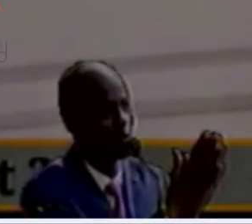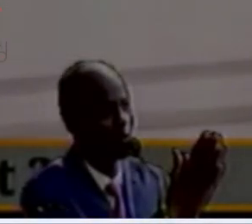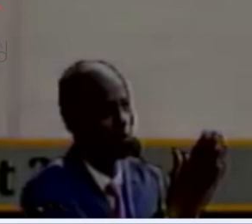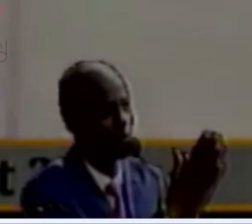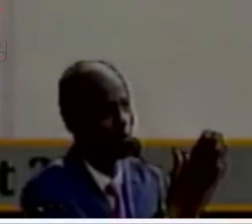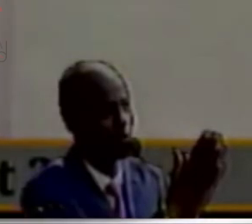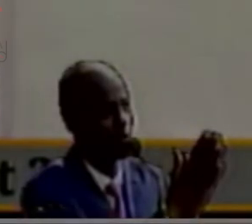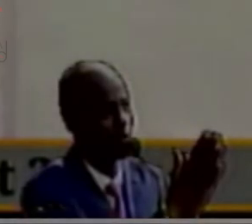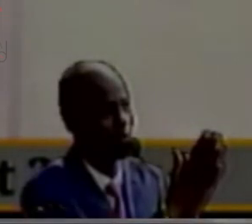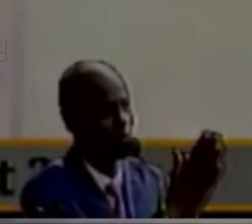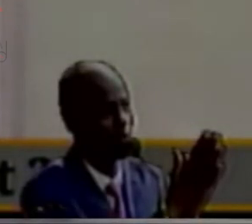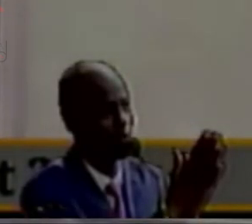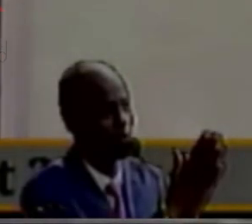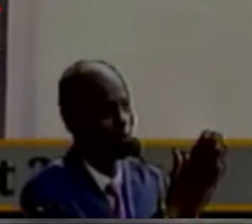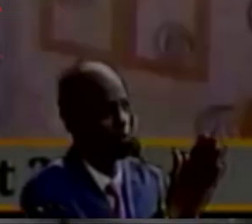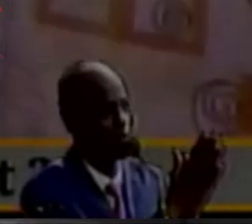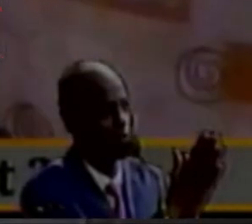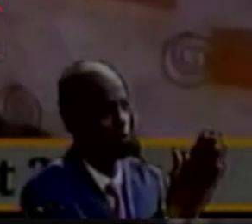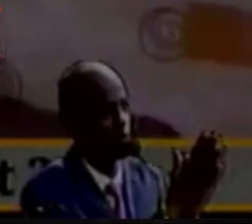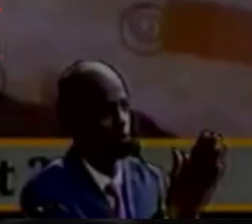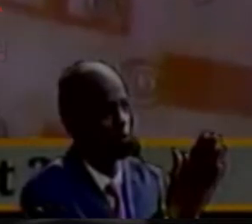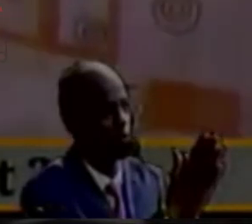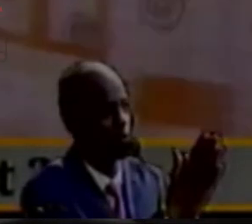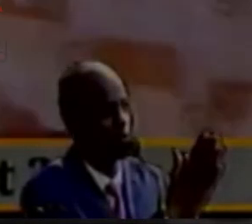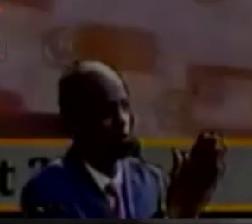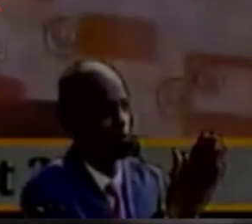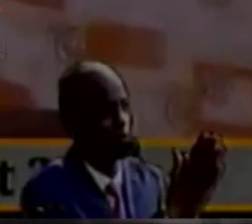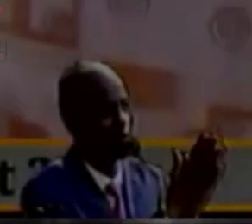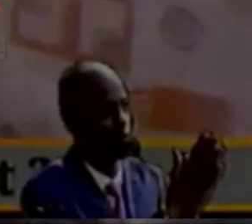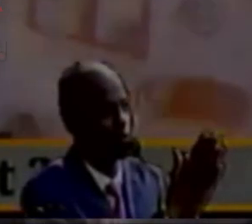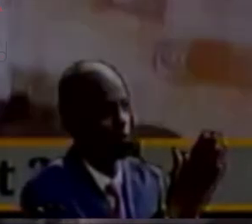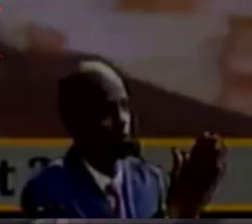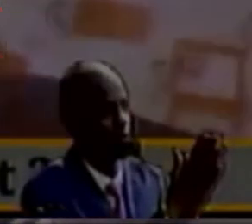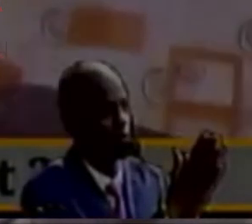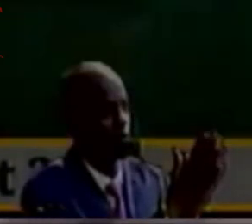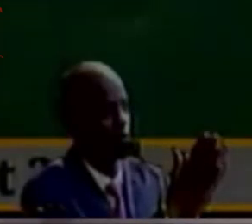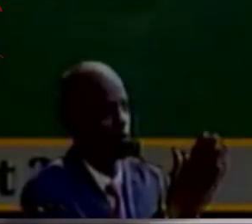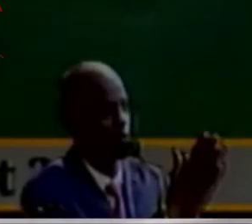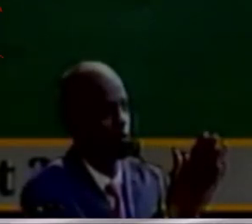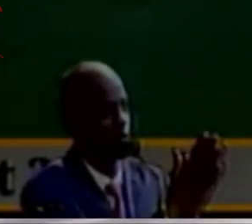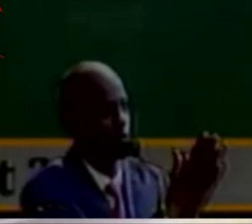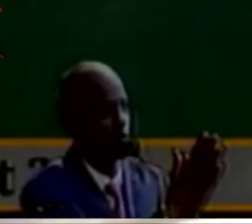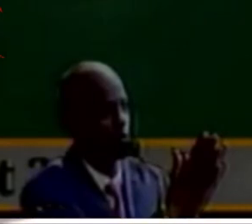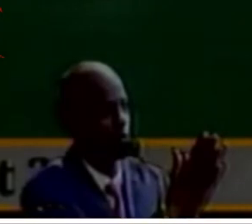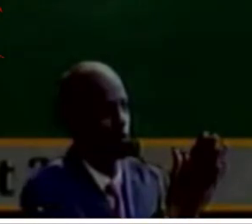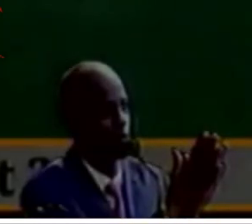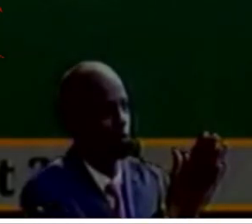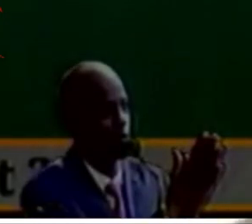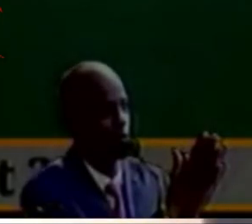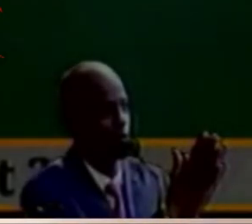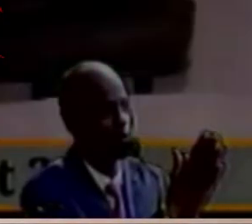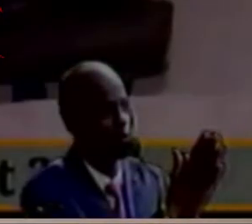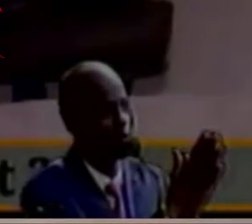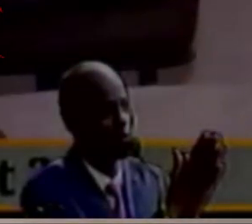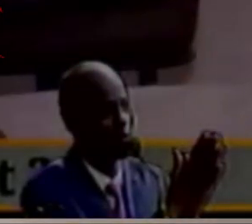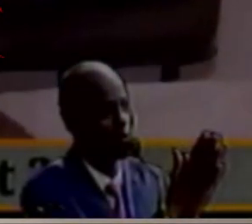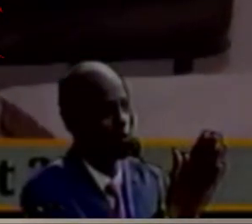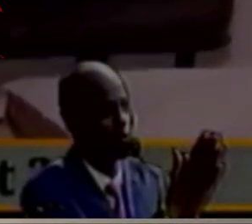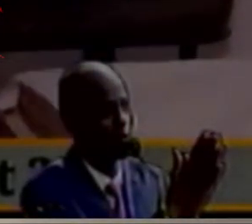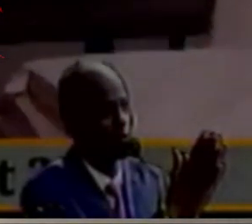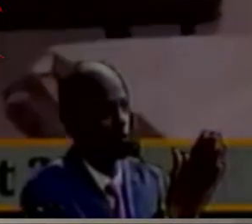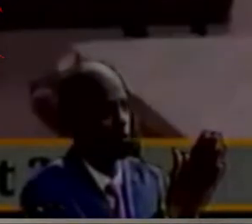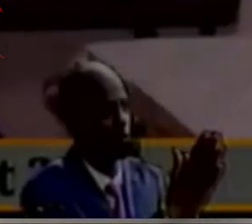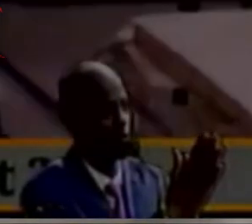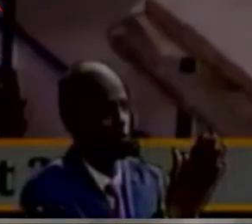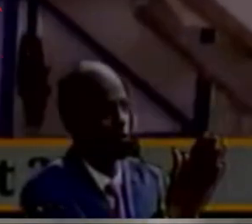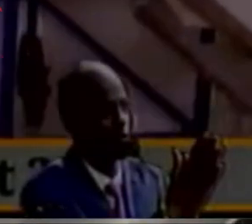ces derniers temps. Donc il se trouve que l'hôpital là, malgré toutes les difficultés, ça a réussi Kembe, même si